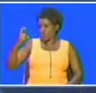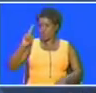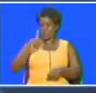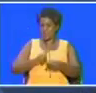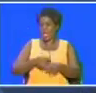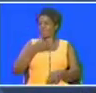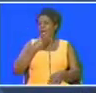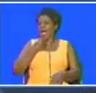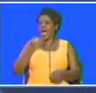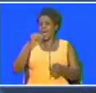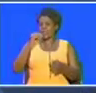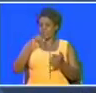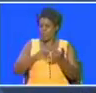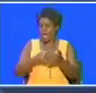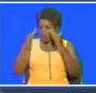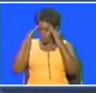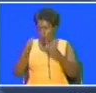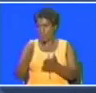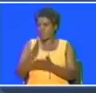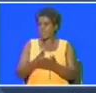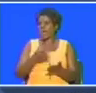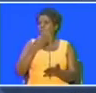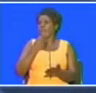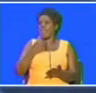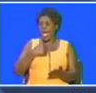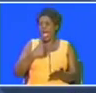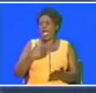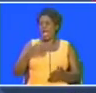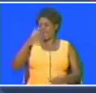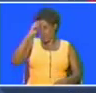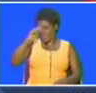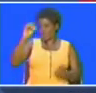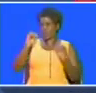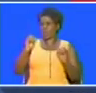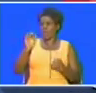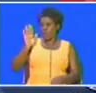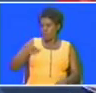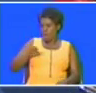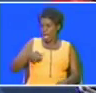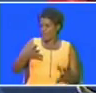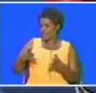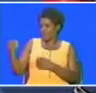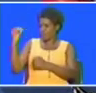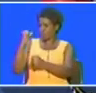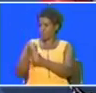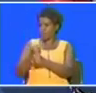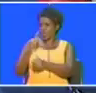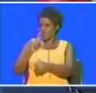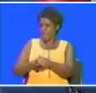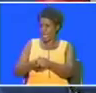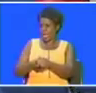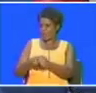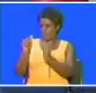attention, anaona sasa wewe hufai. Kuna wanaume hawana adabu huku nje. Mke akitoka mmeenda kazini nyote mmetoka. Ikifika saa